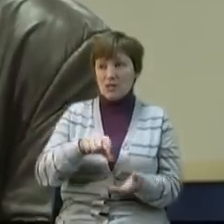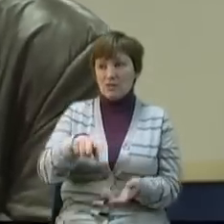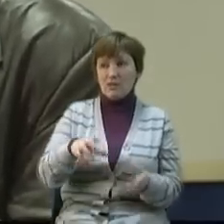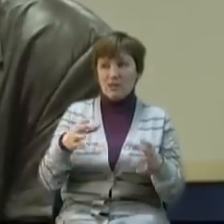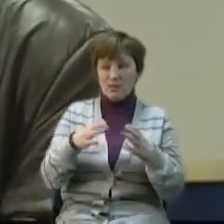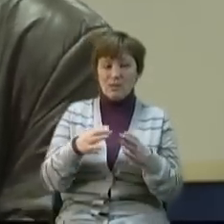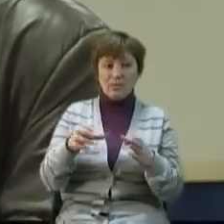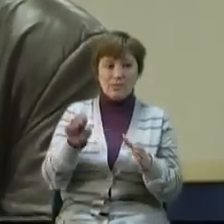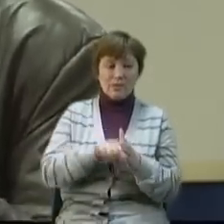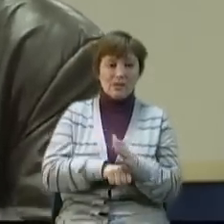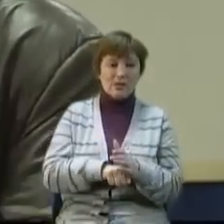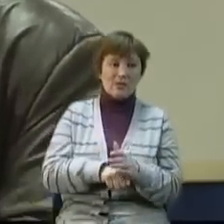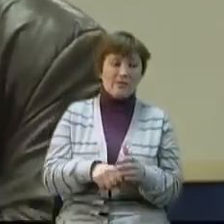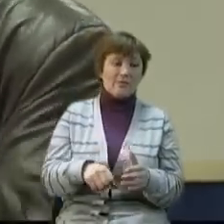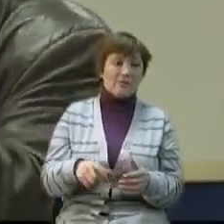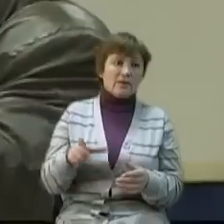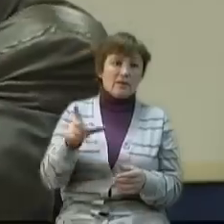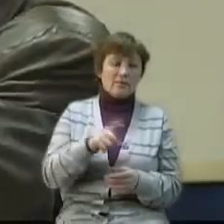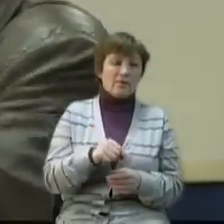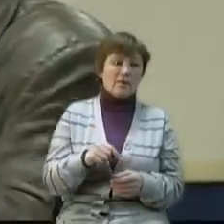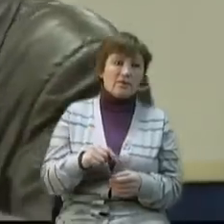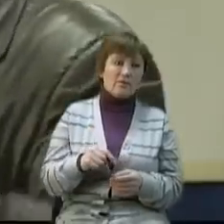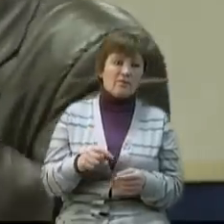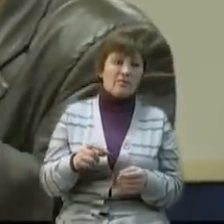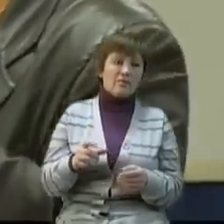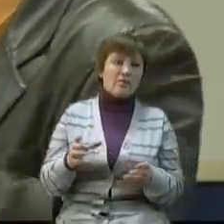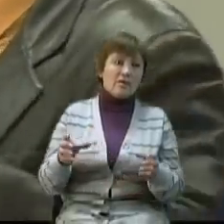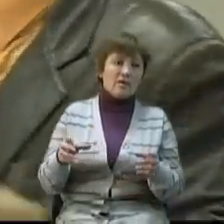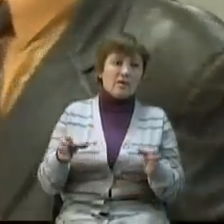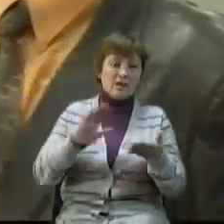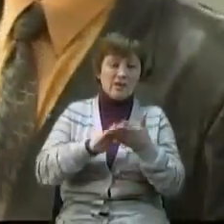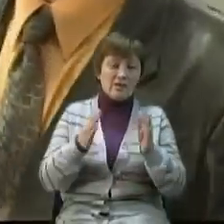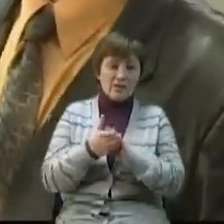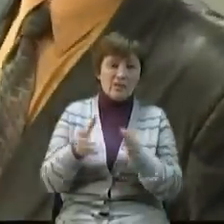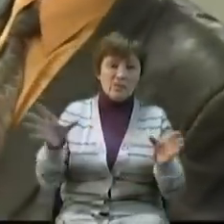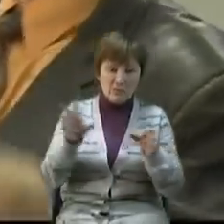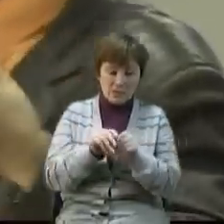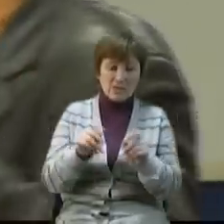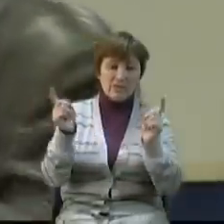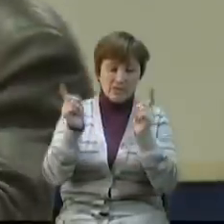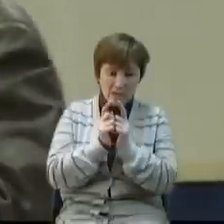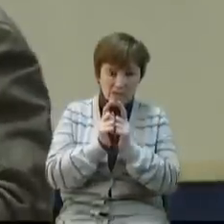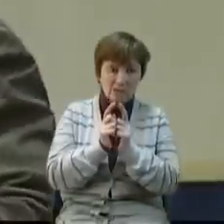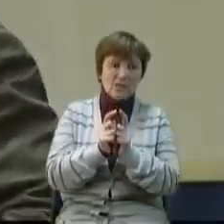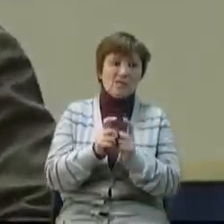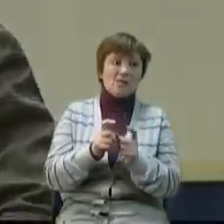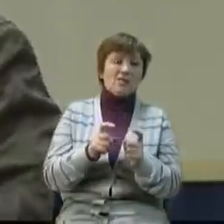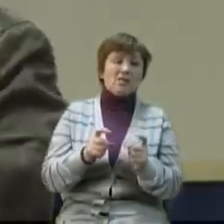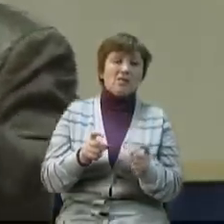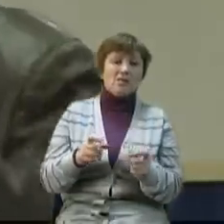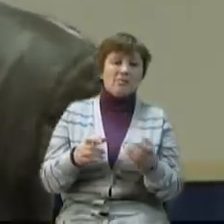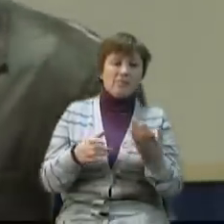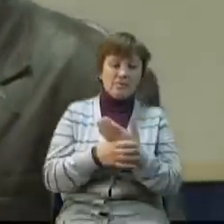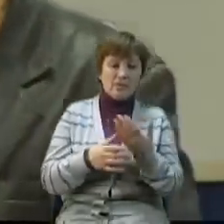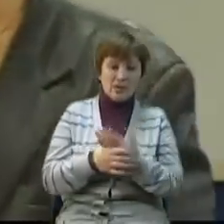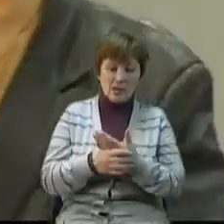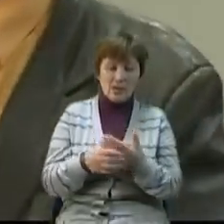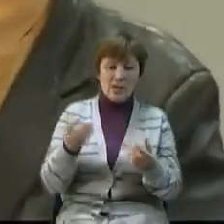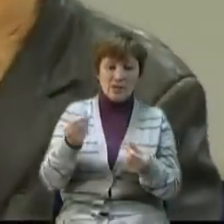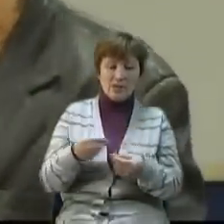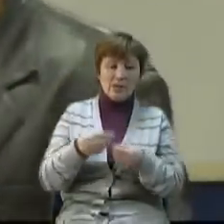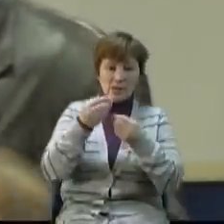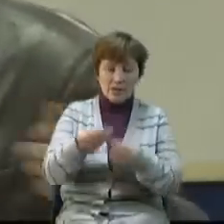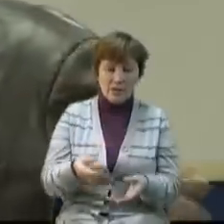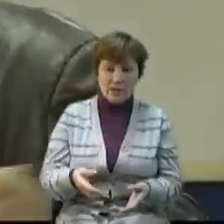по телефону со мной, я говорю, заедь ко мне, поедем тут по делам, у меня есть вопросы. Он мне тоже в чем-то помогал, он тоже где-то финансы